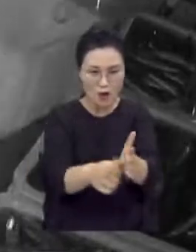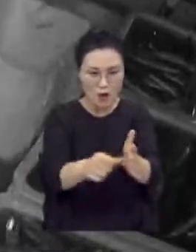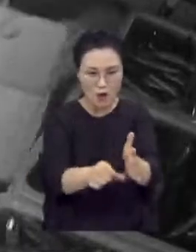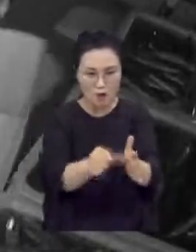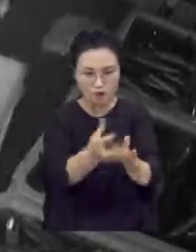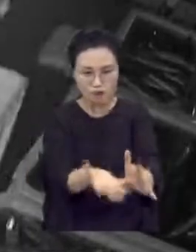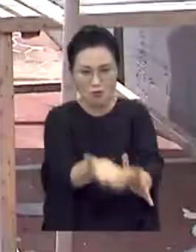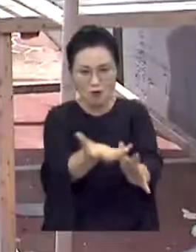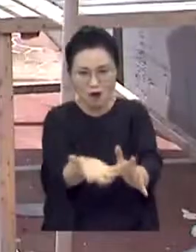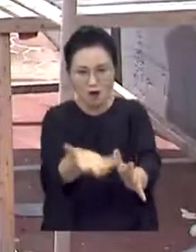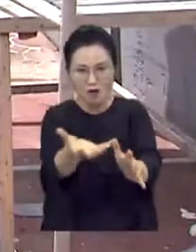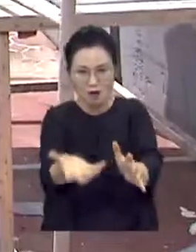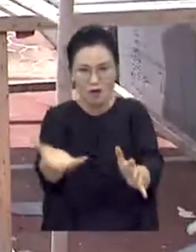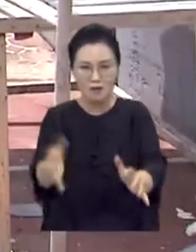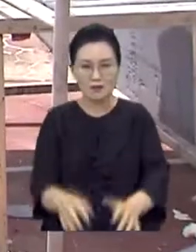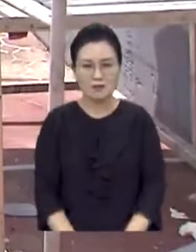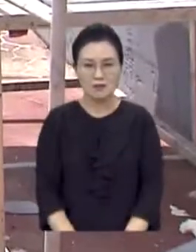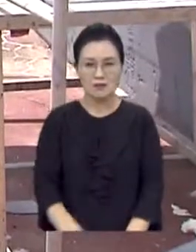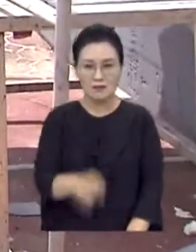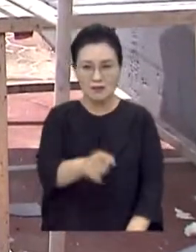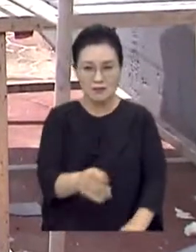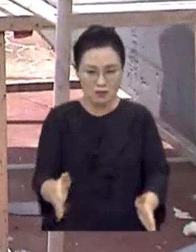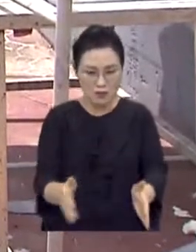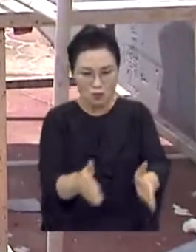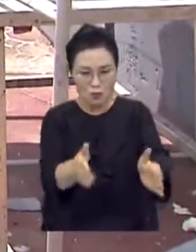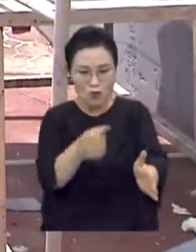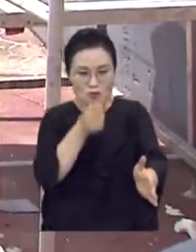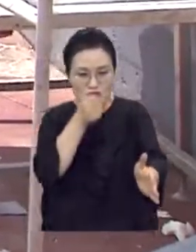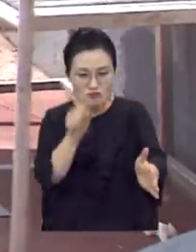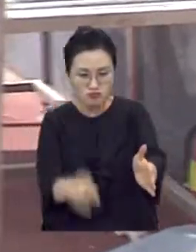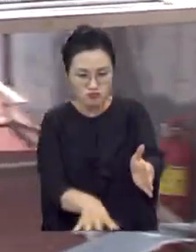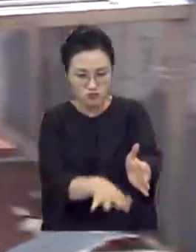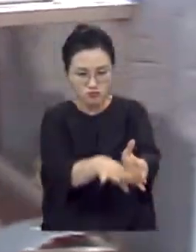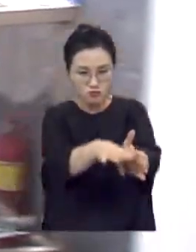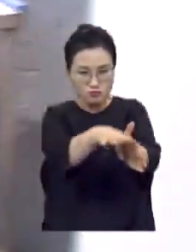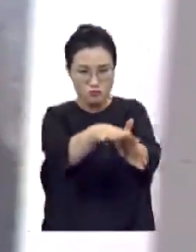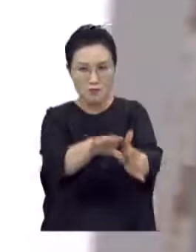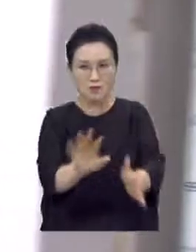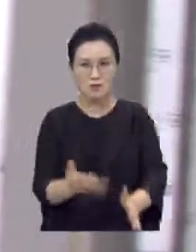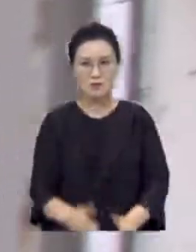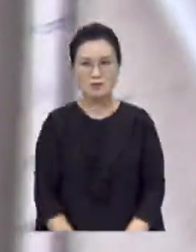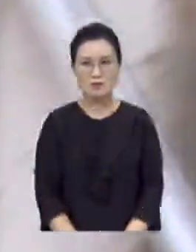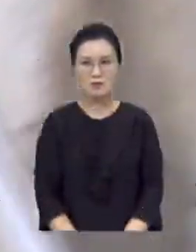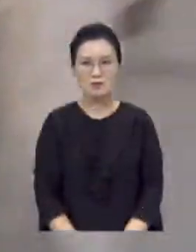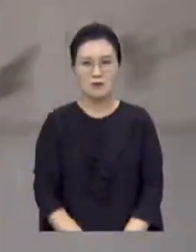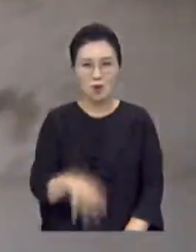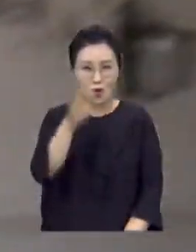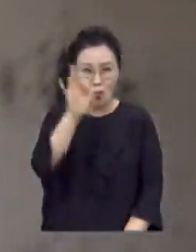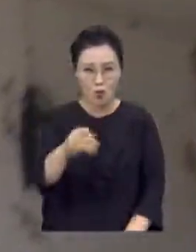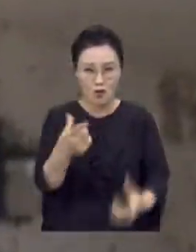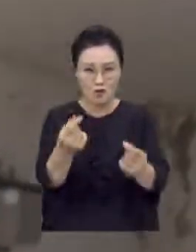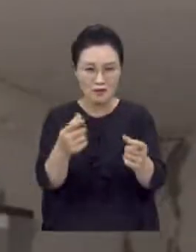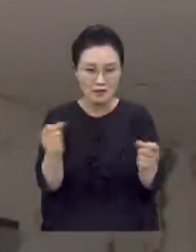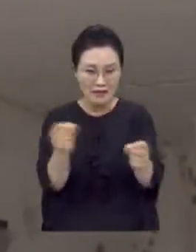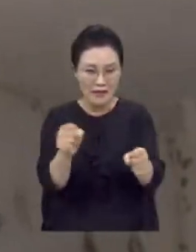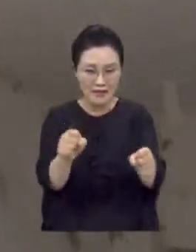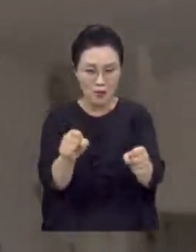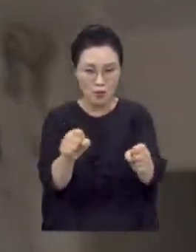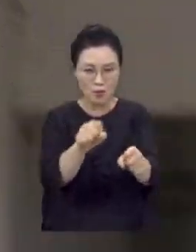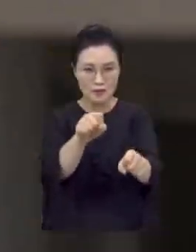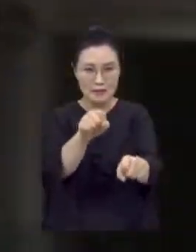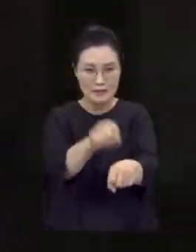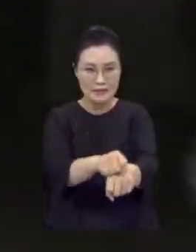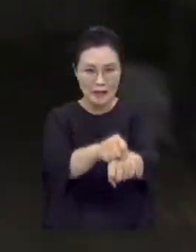떠 다닙니다 당시 일때는 호수처럼 완전히 물에 잠겨 있는 상태였습니다 보시는 것처럼 냉동 참고 셔터 문 이